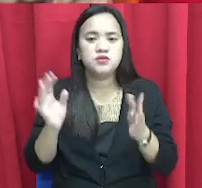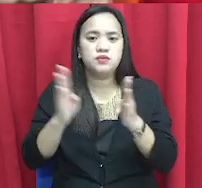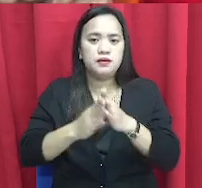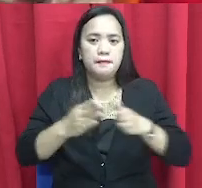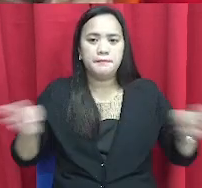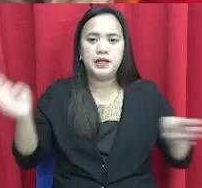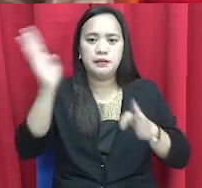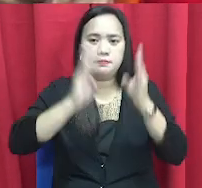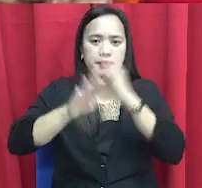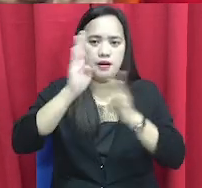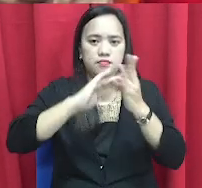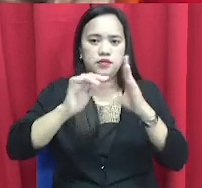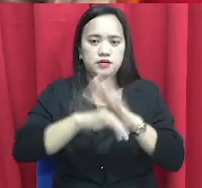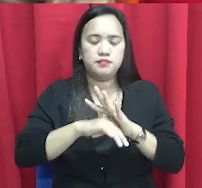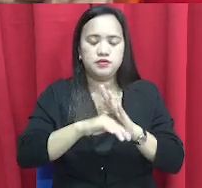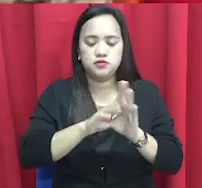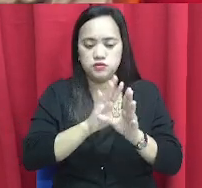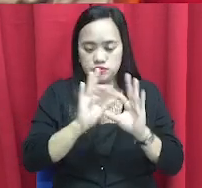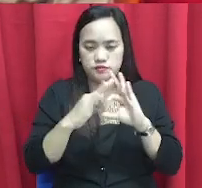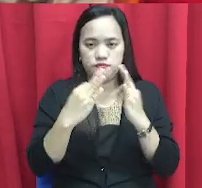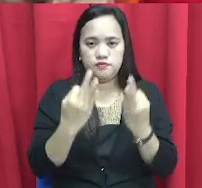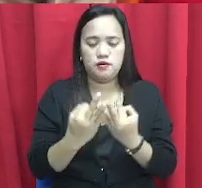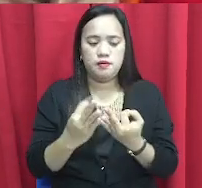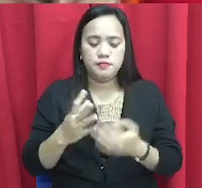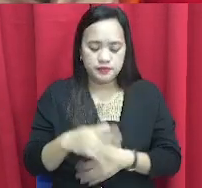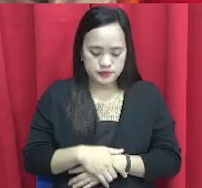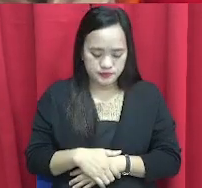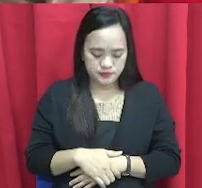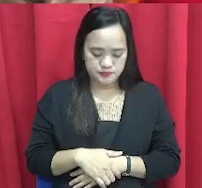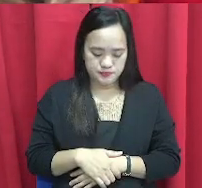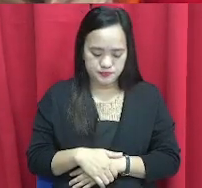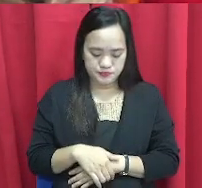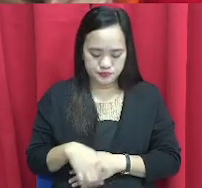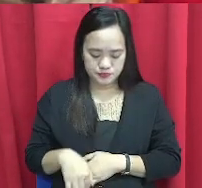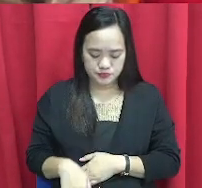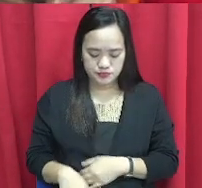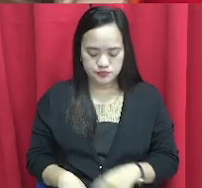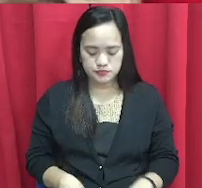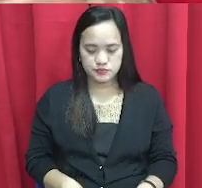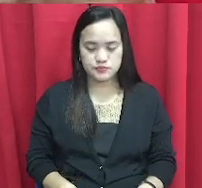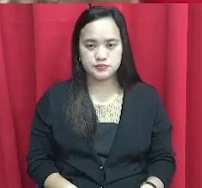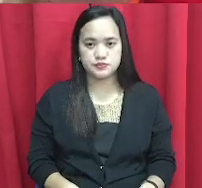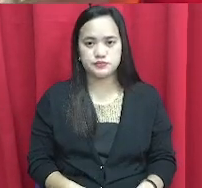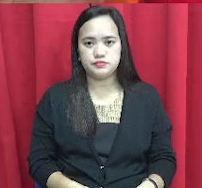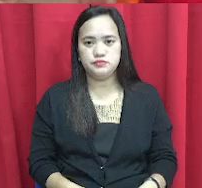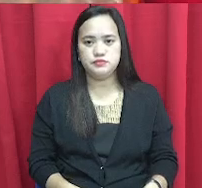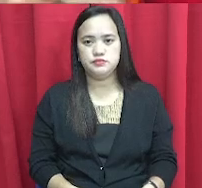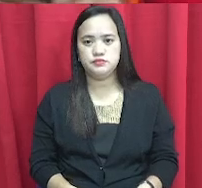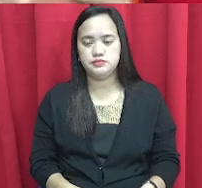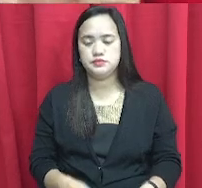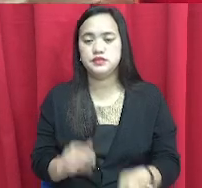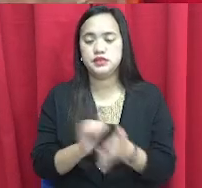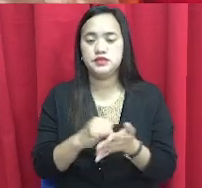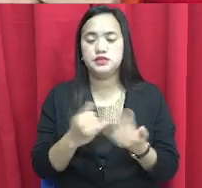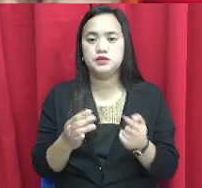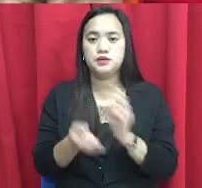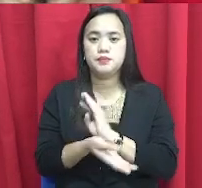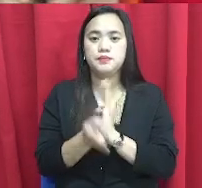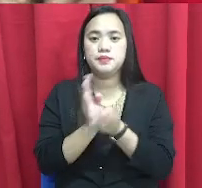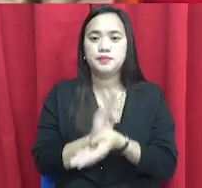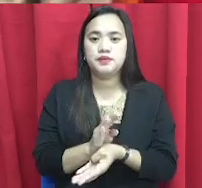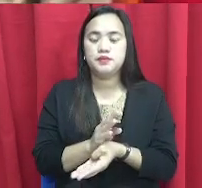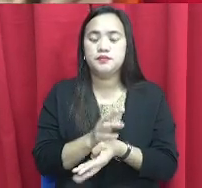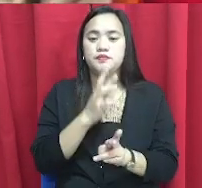problemang mangyayari sa loob ng tahanan na kung saan ay magreresulta o ang magiging dulo